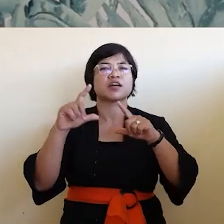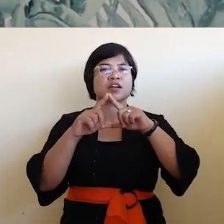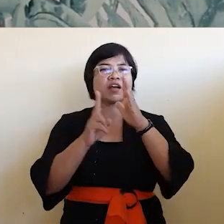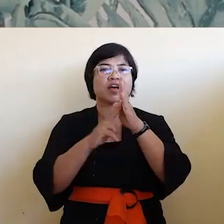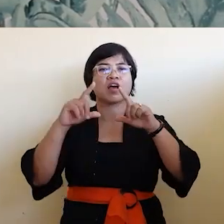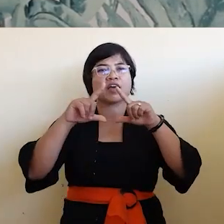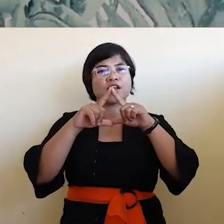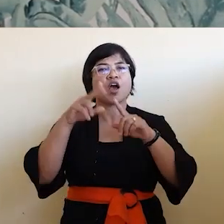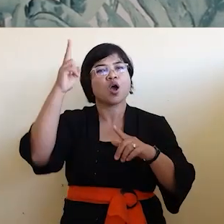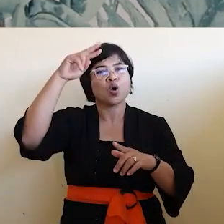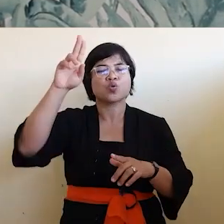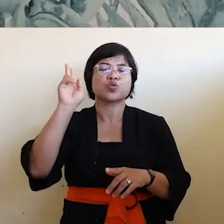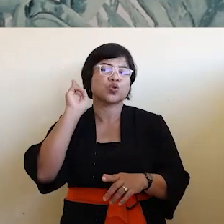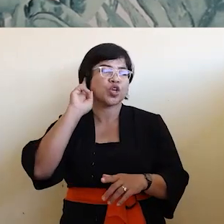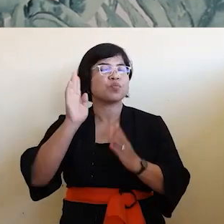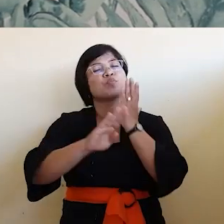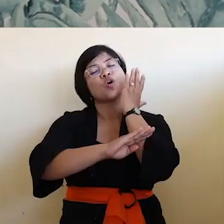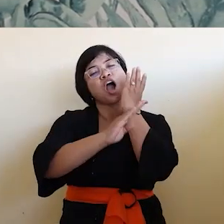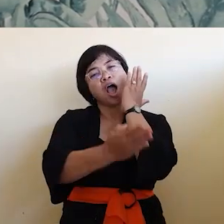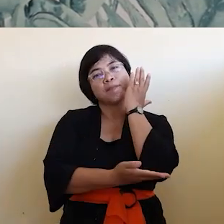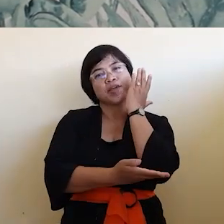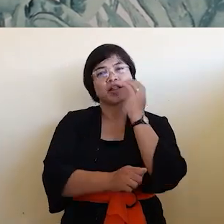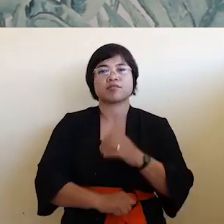bagi kami para ibu hamil.